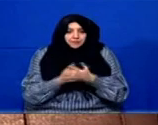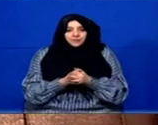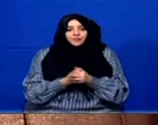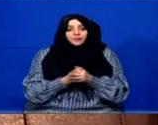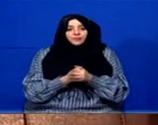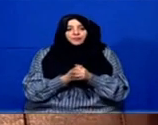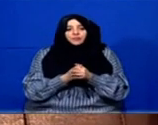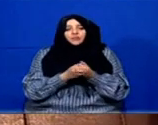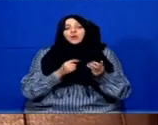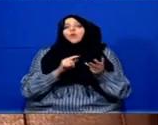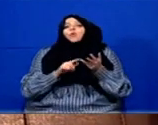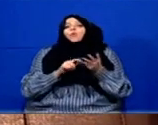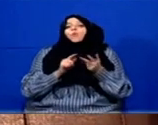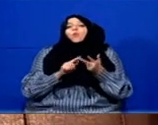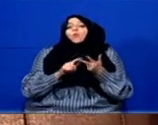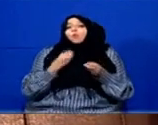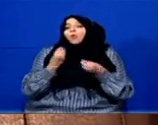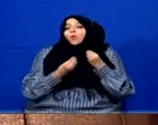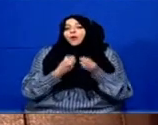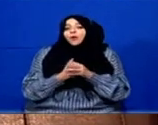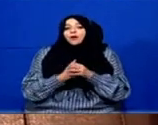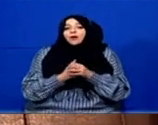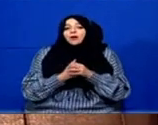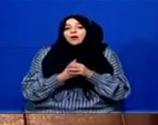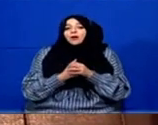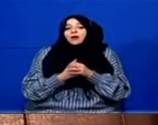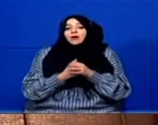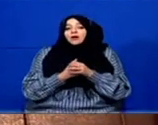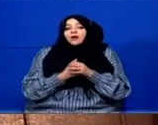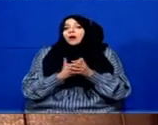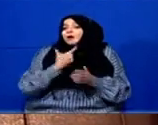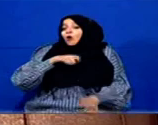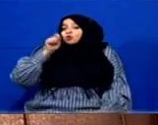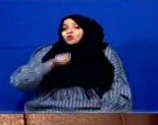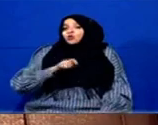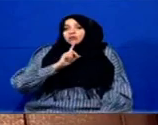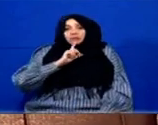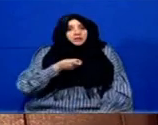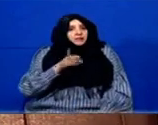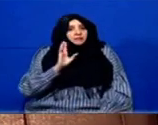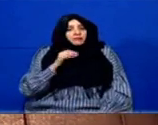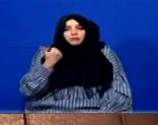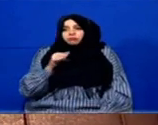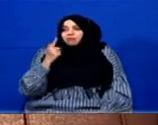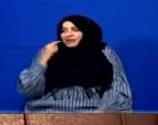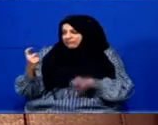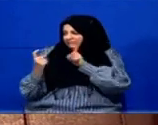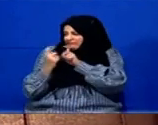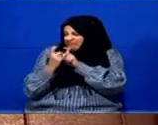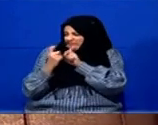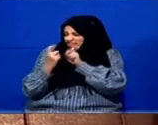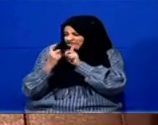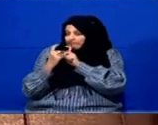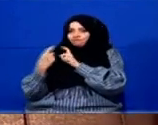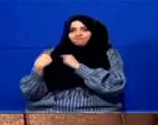وقد يكون ذلك بتقدير من القاضي اذا وصل الامر الى القضاء